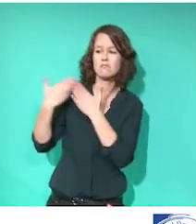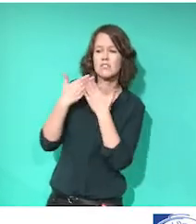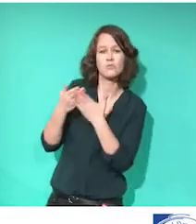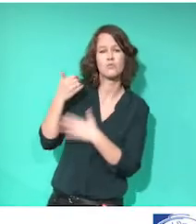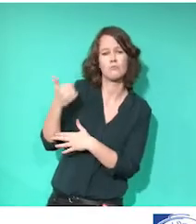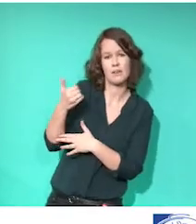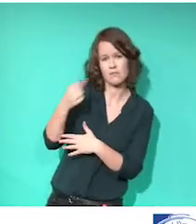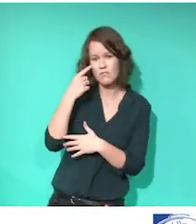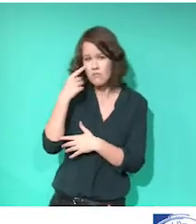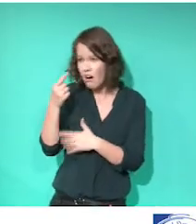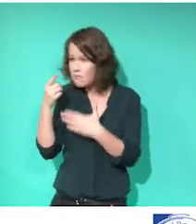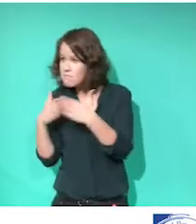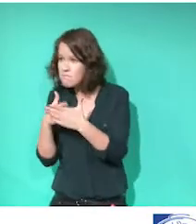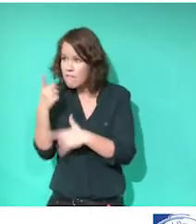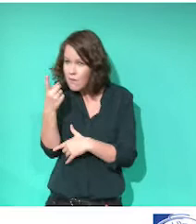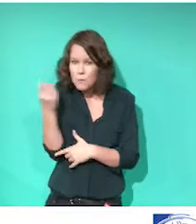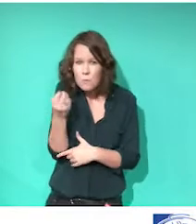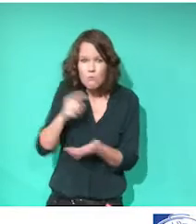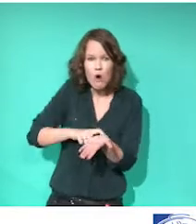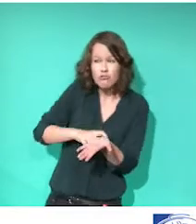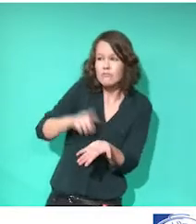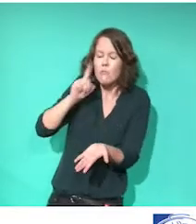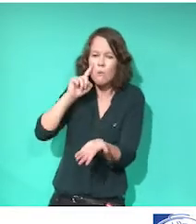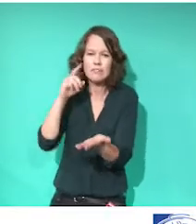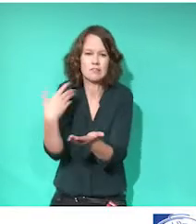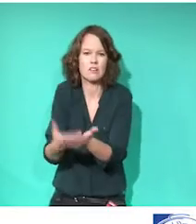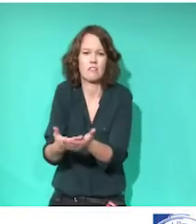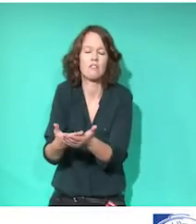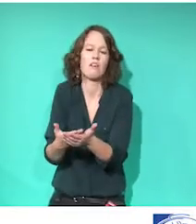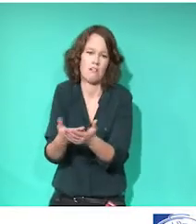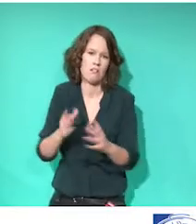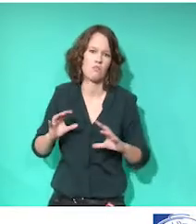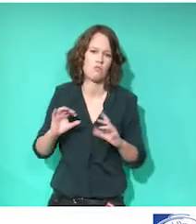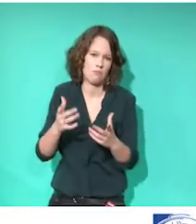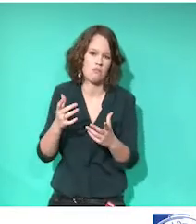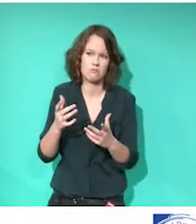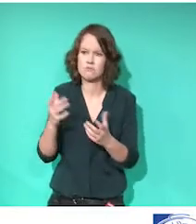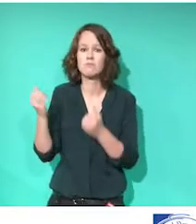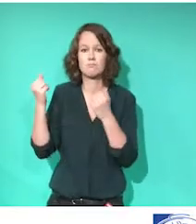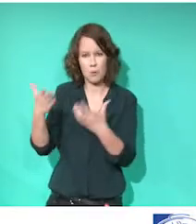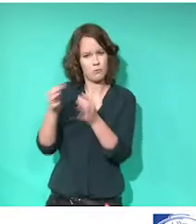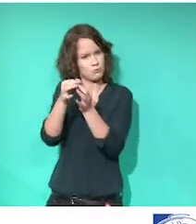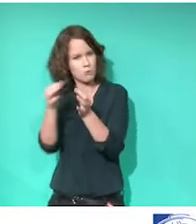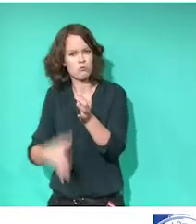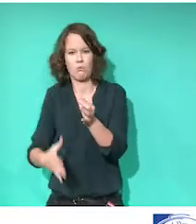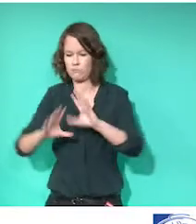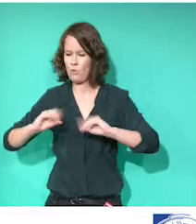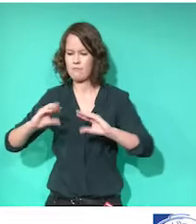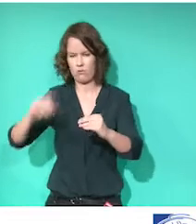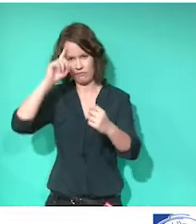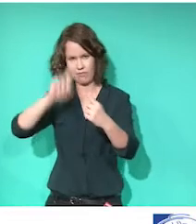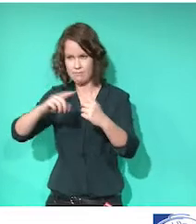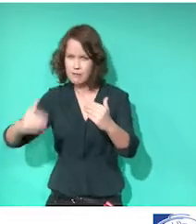et structurels à leur accès aux responsabilités et propose des outils concrets pour les dépasser. C'est un